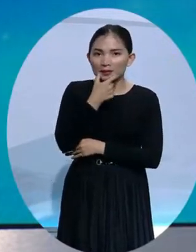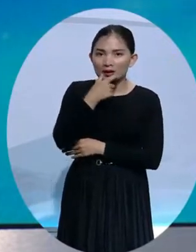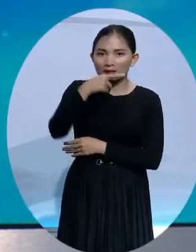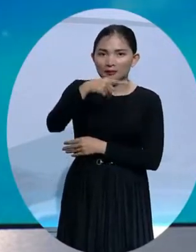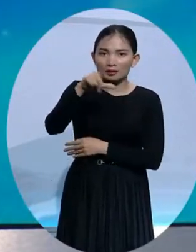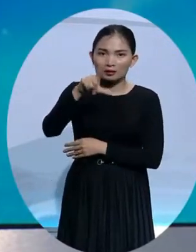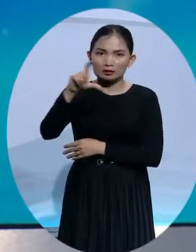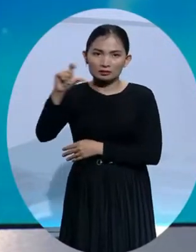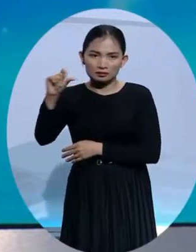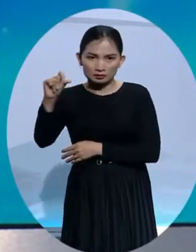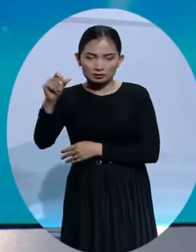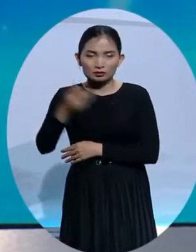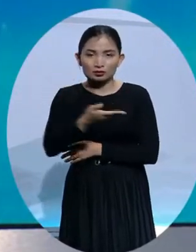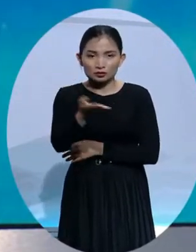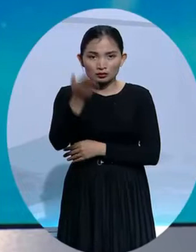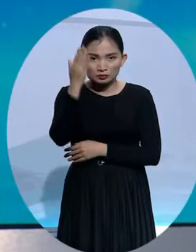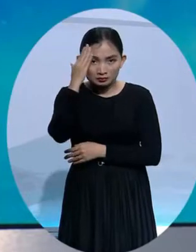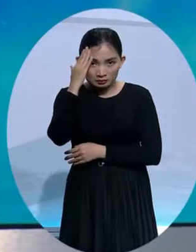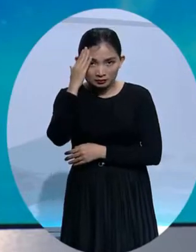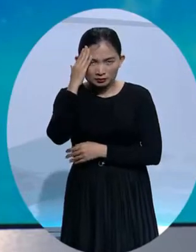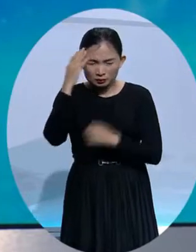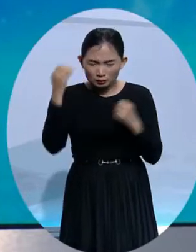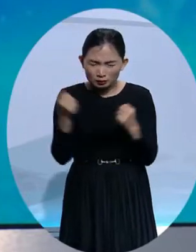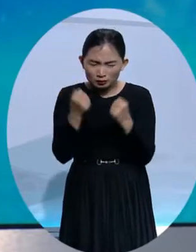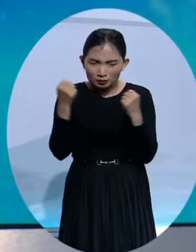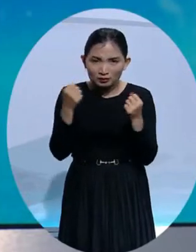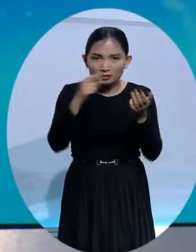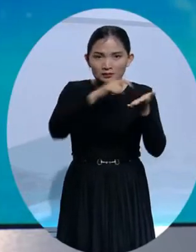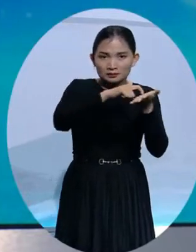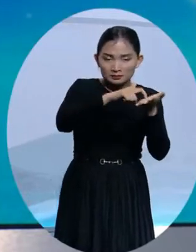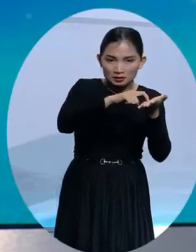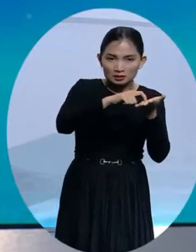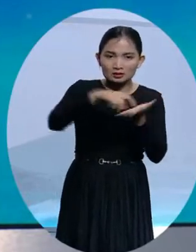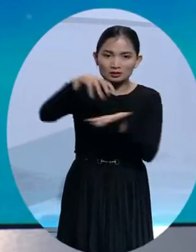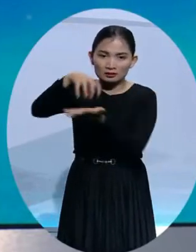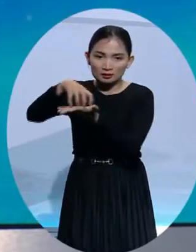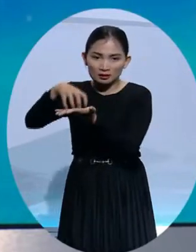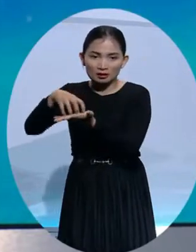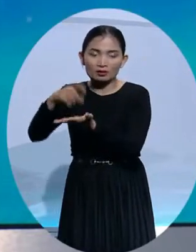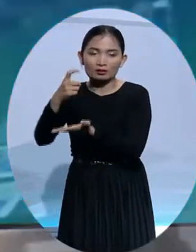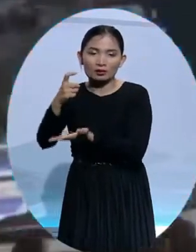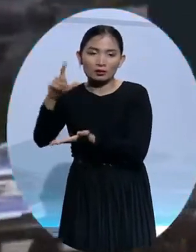sẽ nỗ lực để tăng cường hợp tác lập pháp giữa Mỹ và đảo Đài Loan, Trung Quốc.